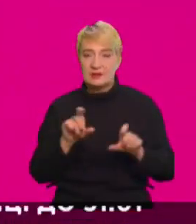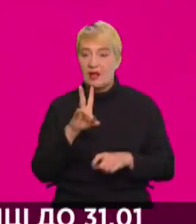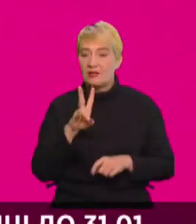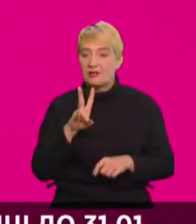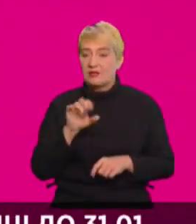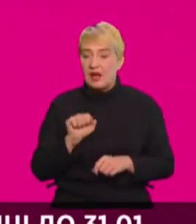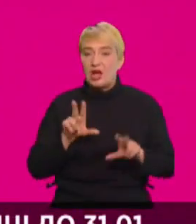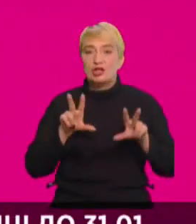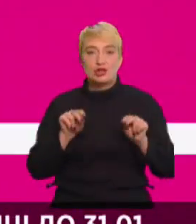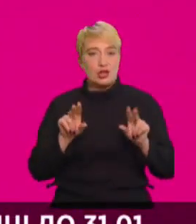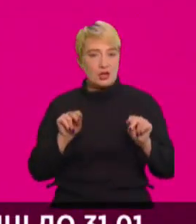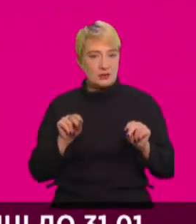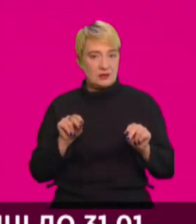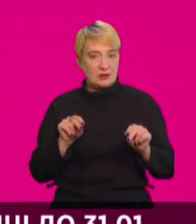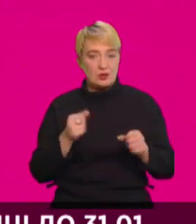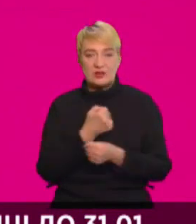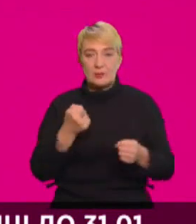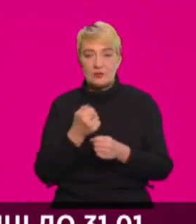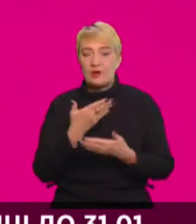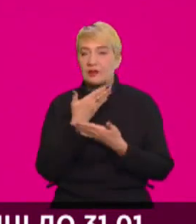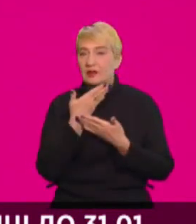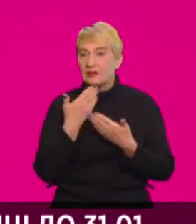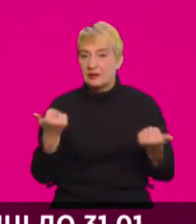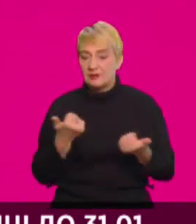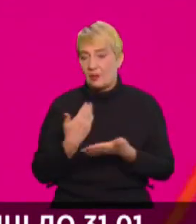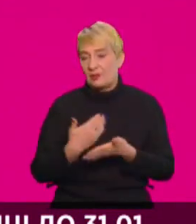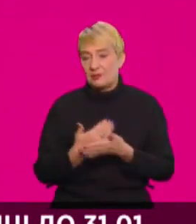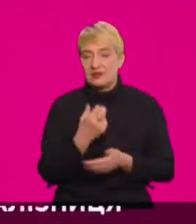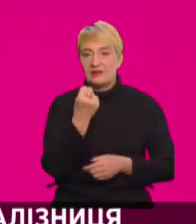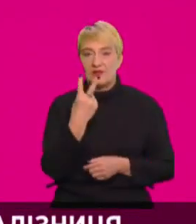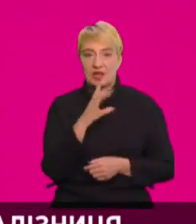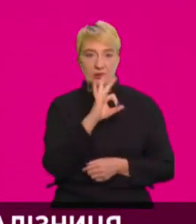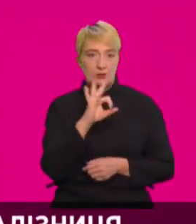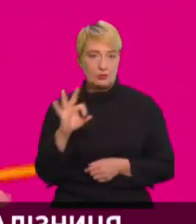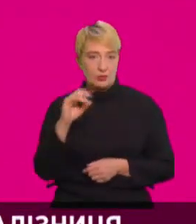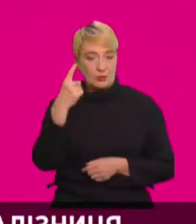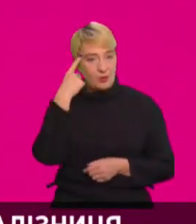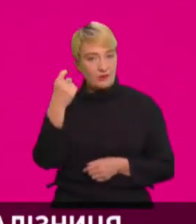Близько 12-ї години надійшло повідомлення про от таку диверсію, такий ймовірний теракт.